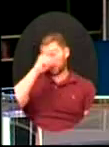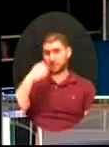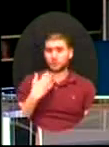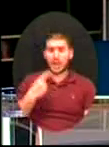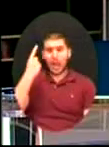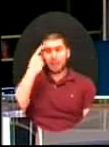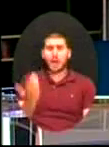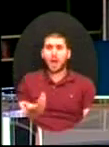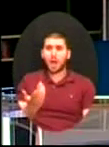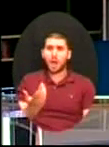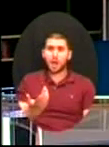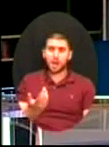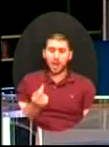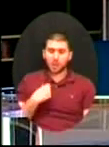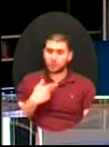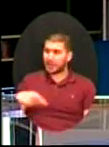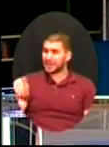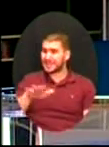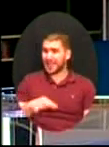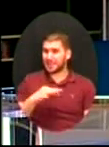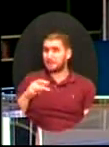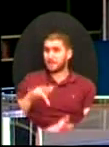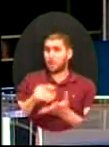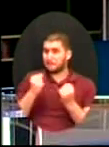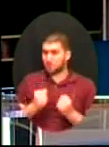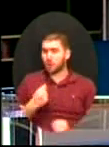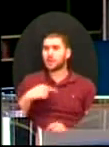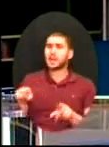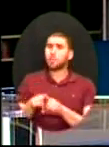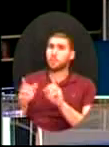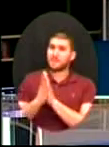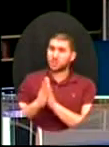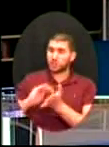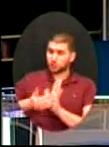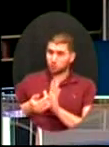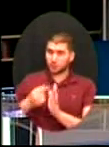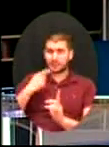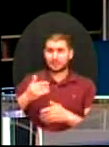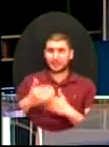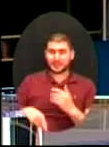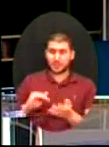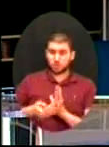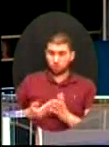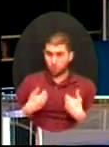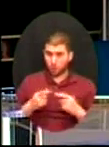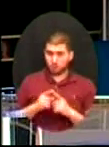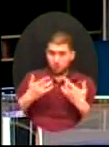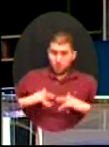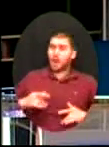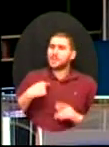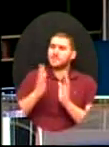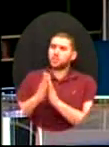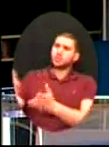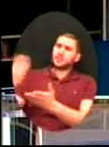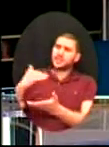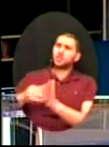להיות... לוודא שאני שולח את הילד שלי למקום בטוח, אני, כמו שהוא מבקש ממני אישור, אישור ממני והוא מגלגל עליי את האחריות, אני מבקש